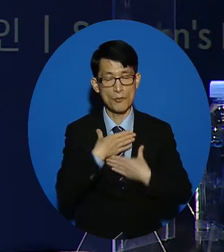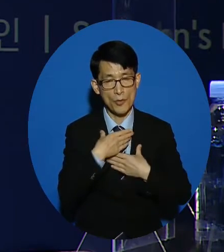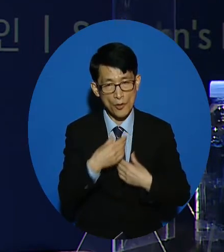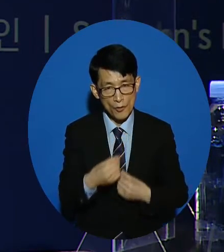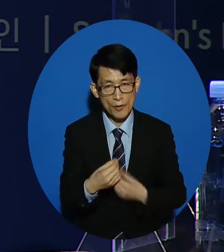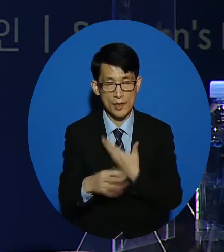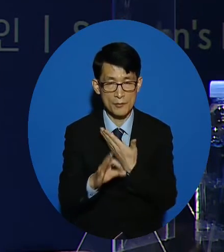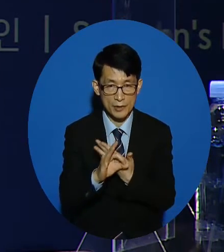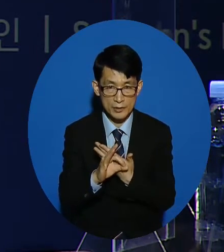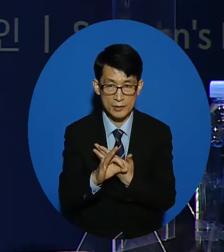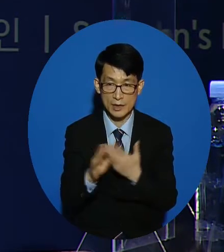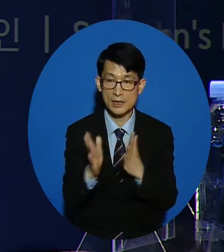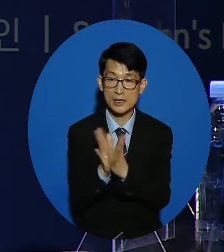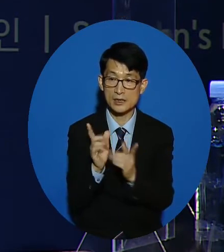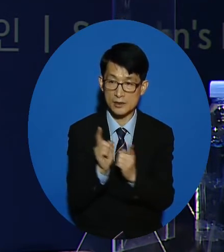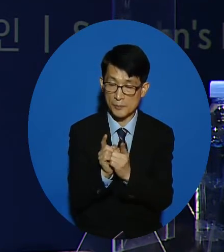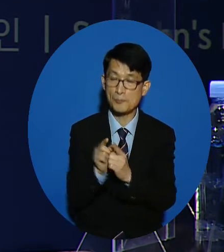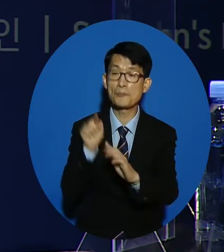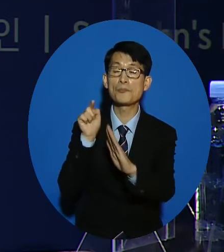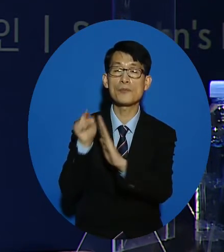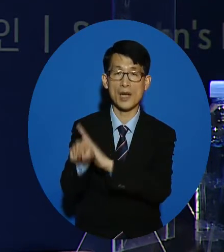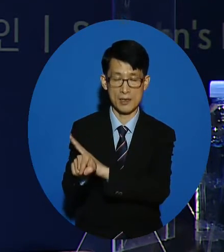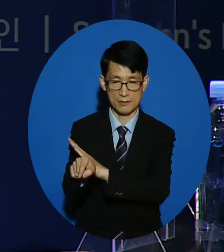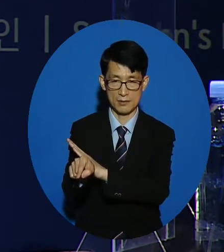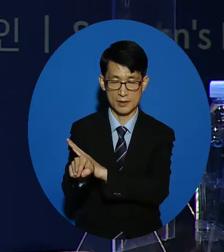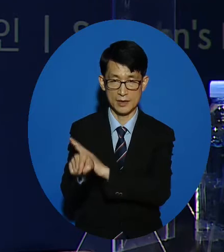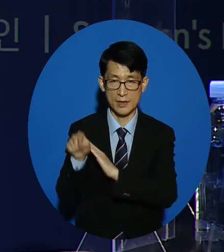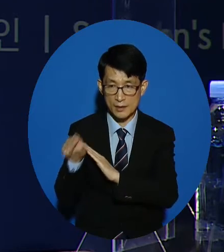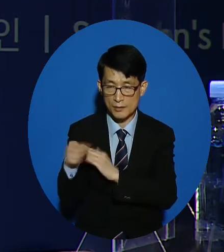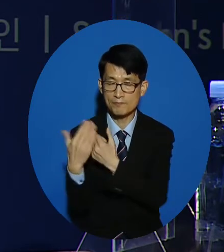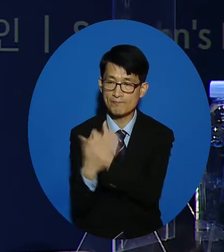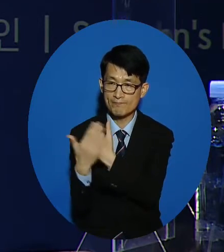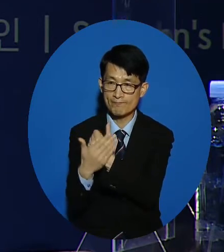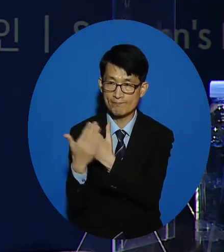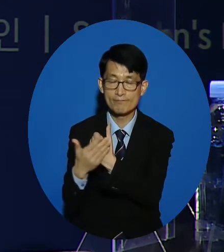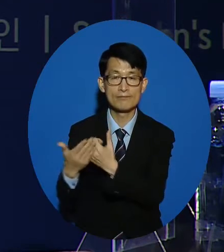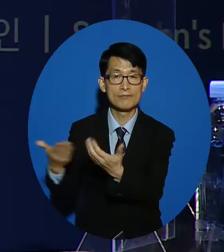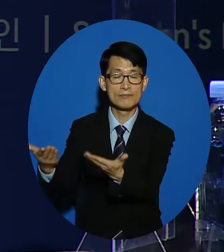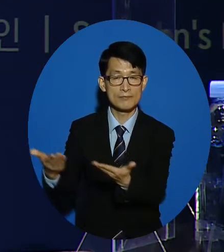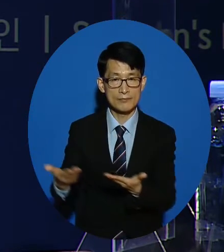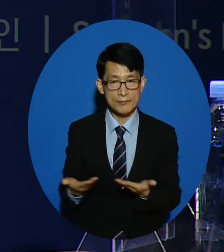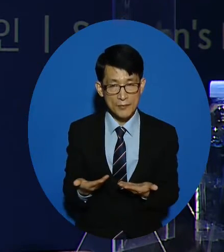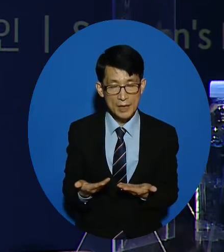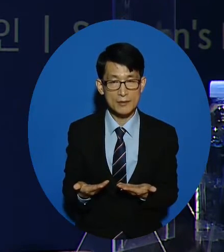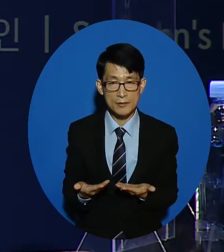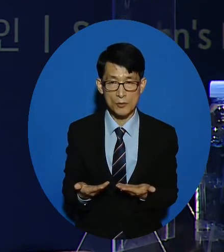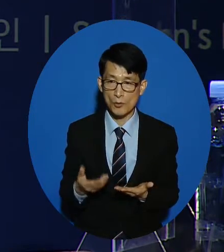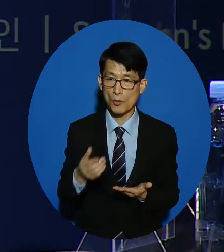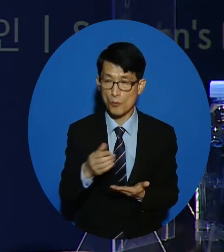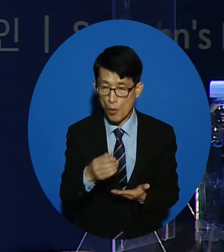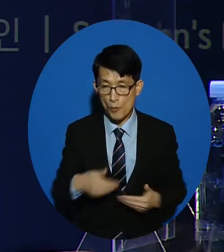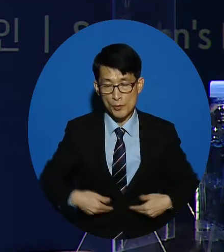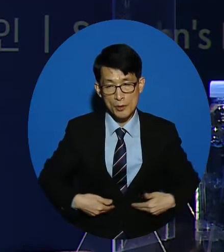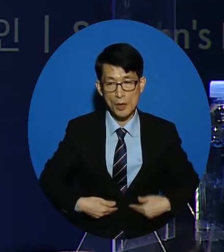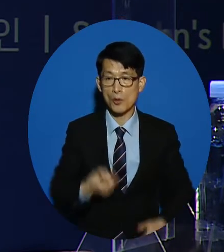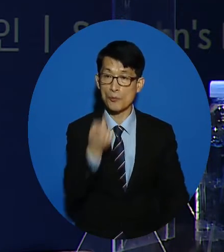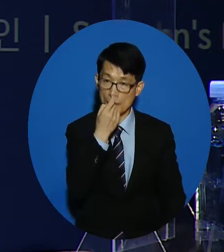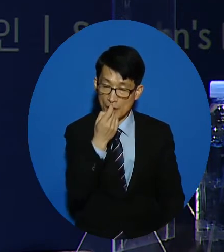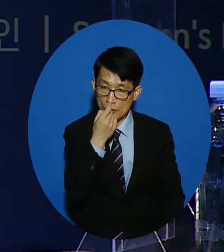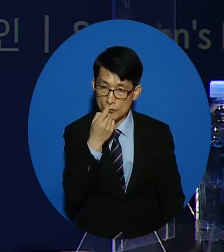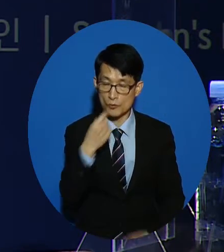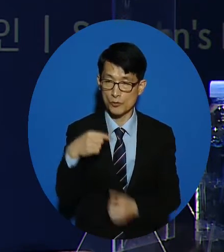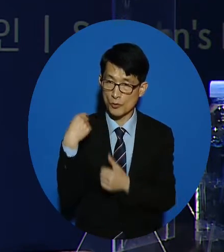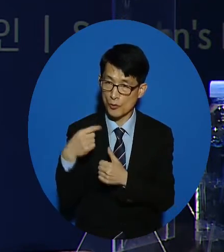찾아와서 내가 필요하기 때문에 내가 찾아가 그곳에 가서 배움의 길을 갖고